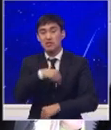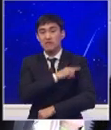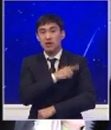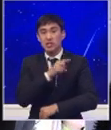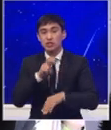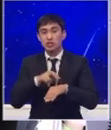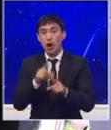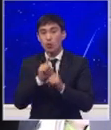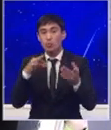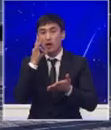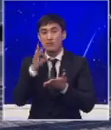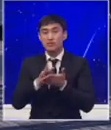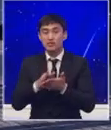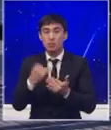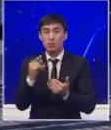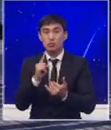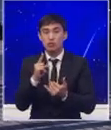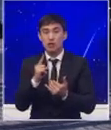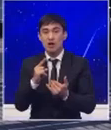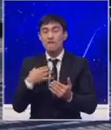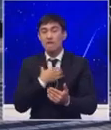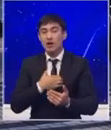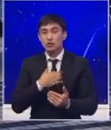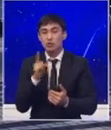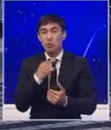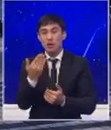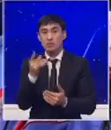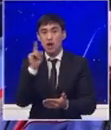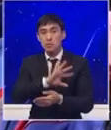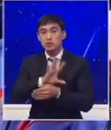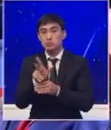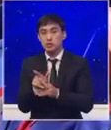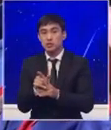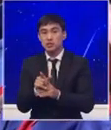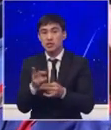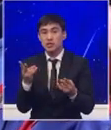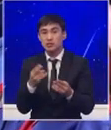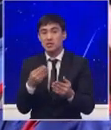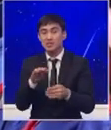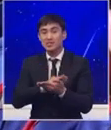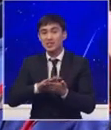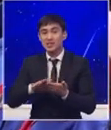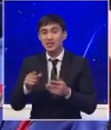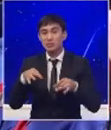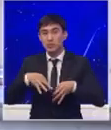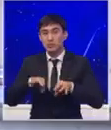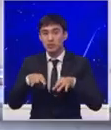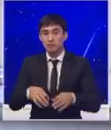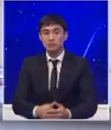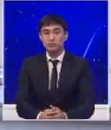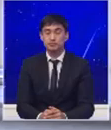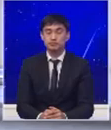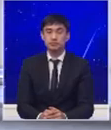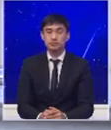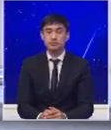помощи ложится огромная ответственность. А потому крайне важно, чтобы они были обеспечены надлежащим санитарным транспортом. В ходе